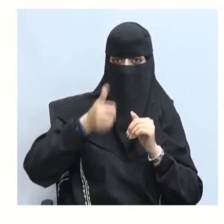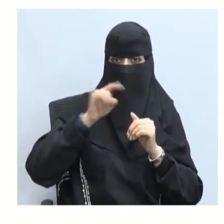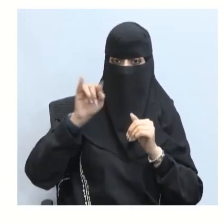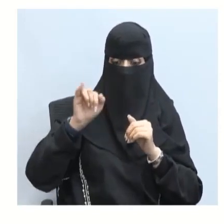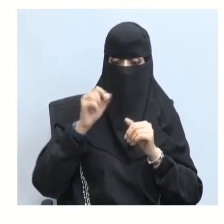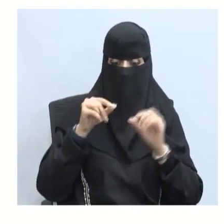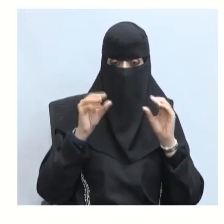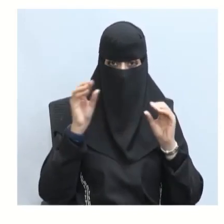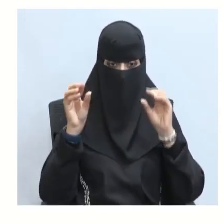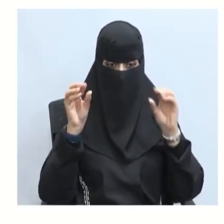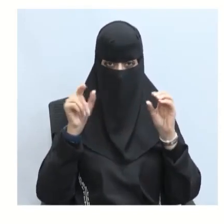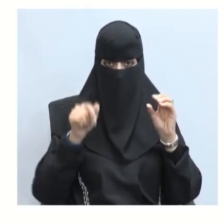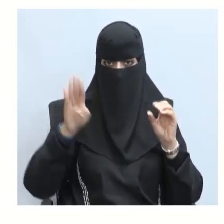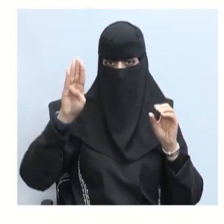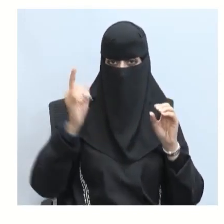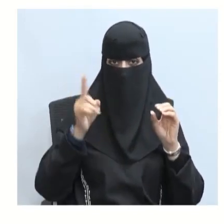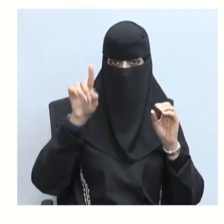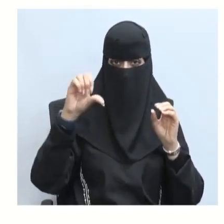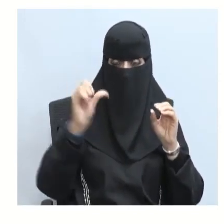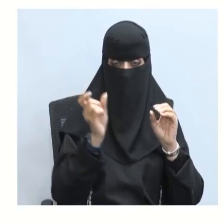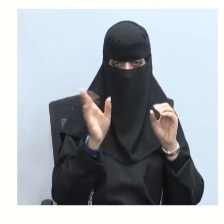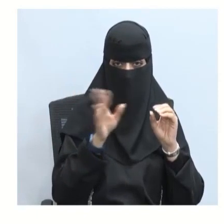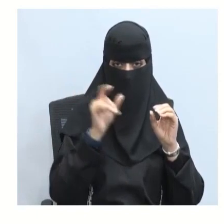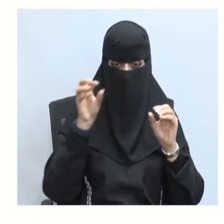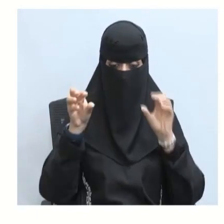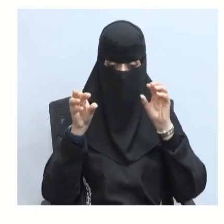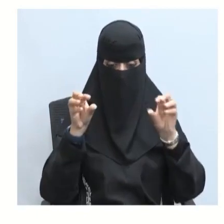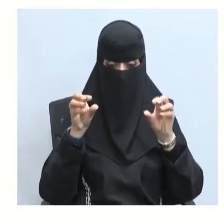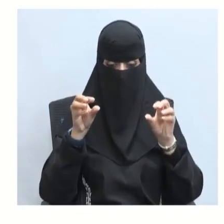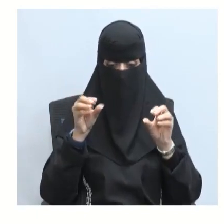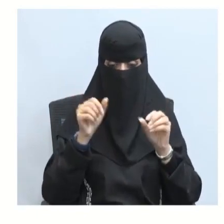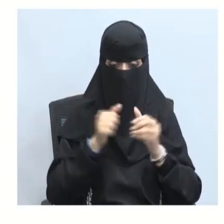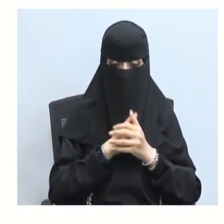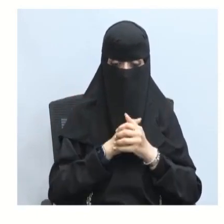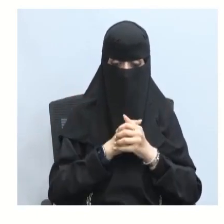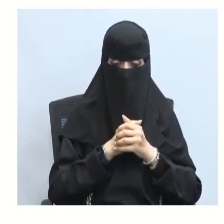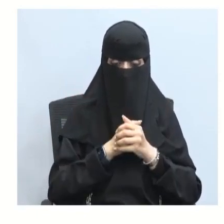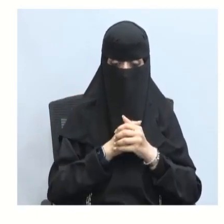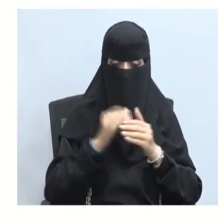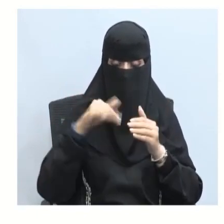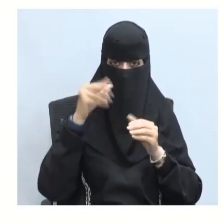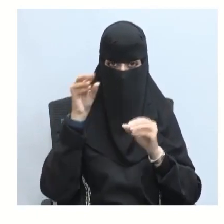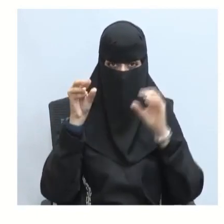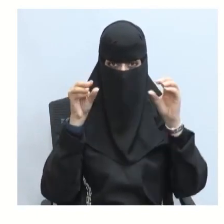ذرتين كربون طبعا هو سي2 اتش 6 لاحظ سي2 اتش 6